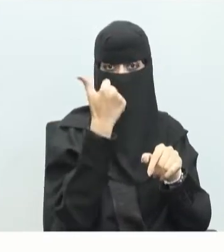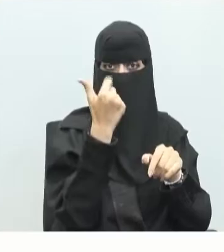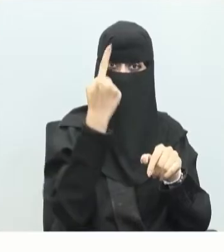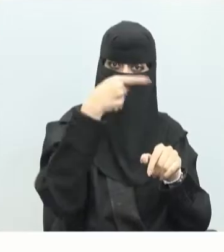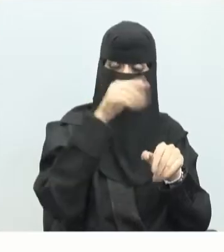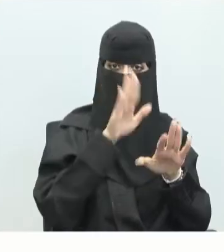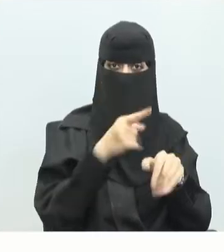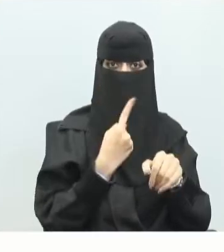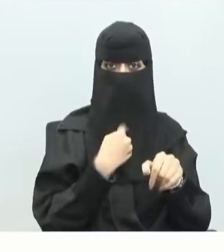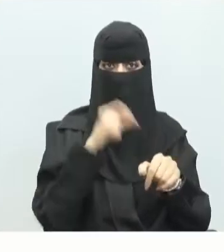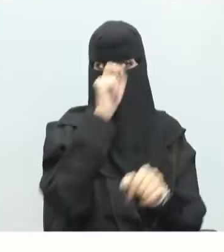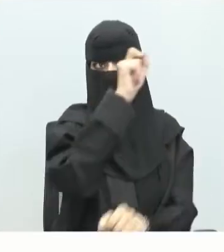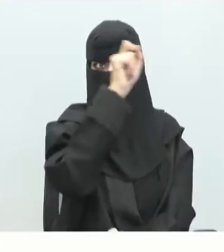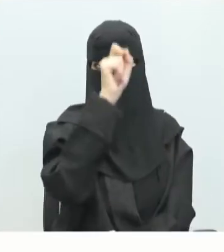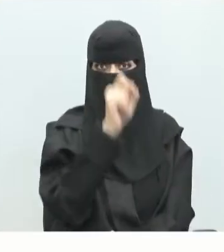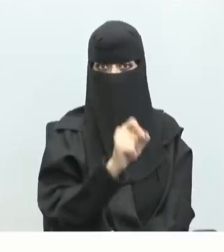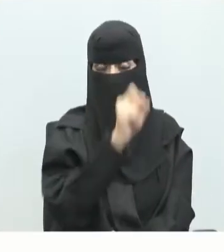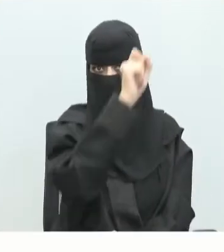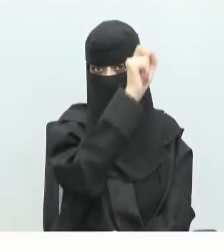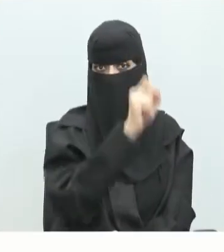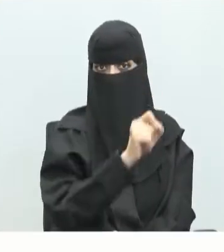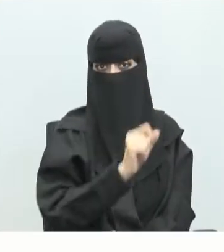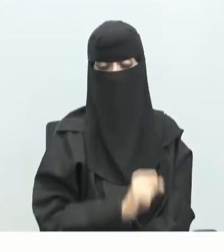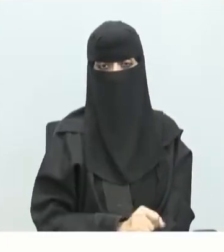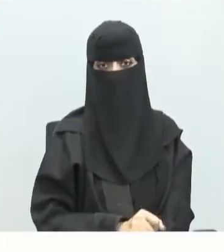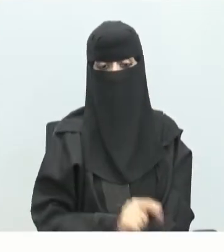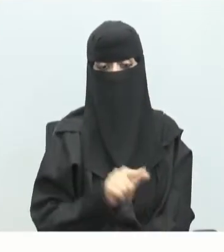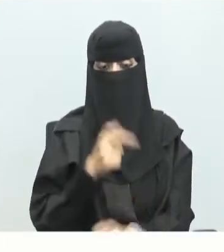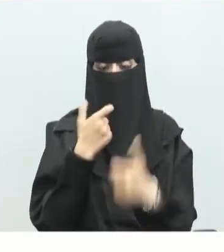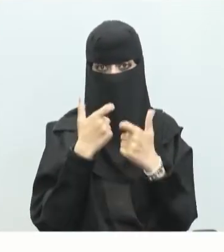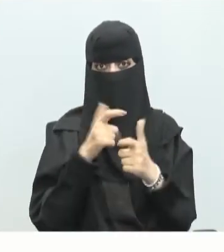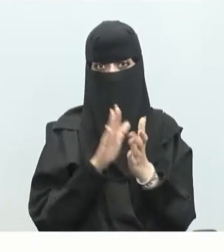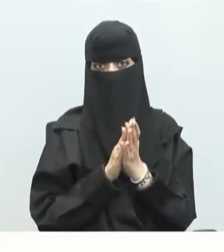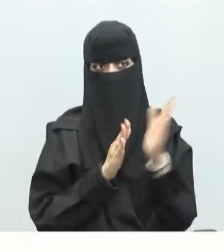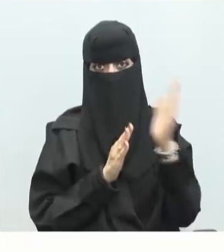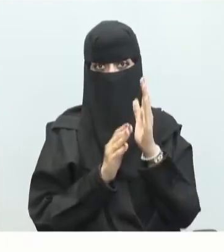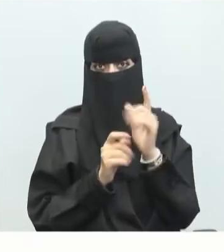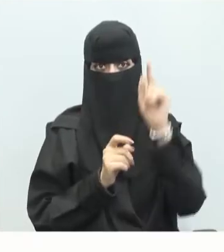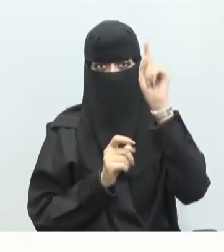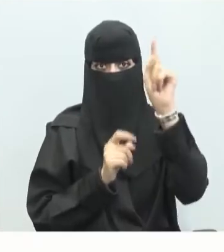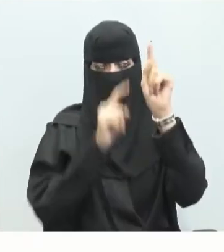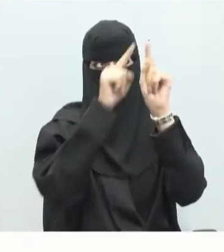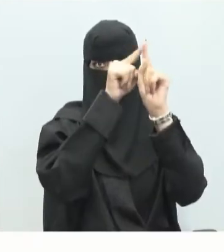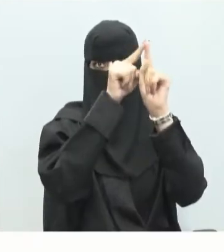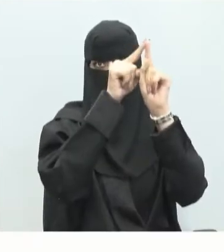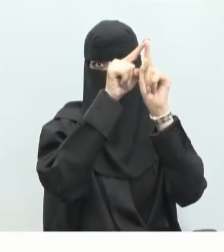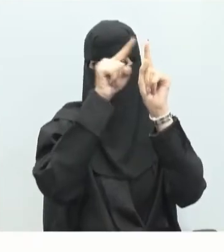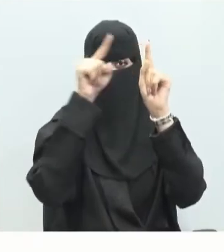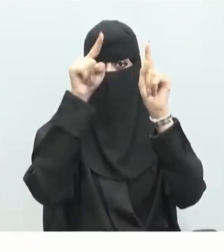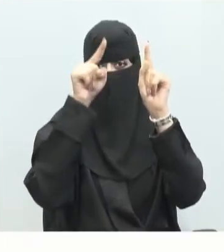اريد ان امرلها قلمي على هذا العدد سته عشر لاحظوا من اتجاه الاسهم هكذا